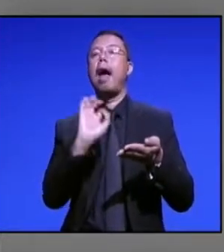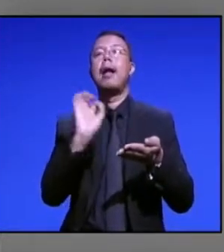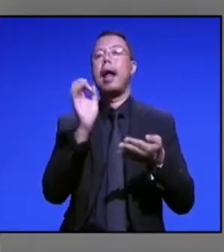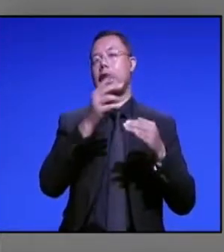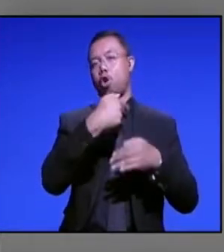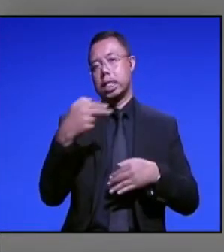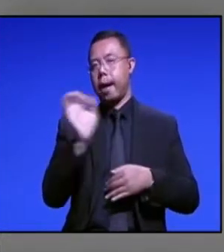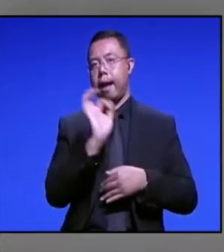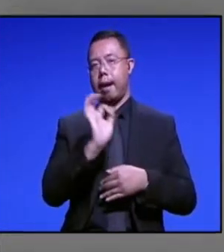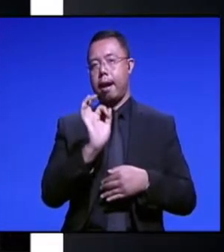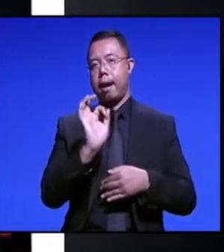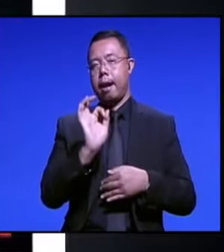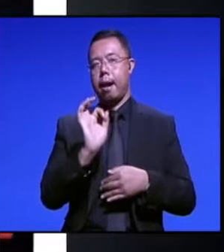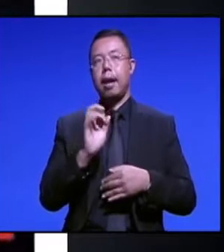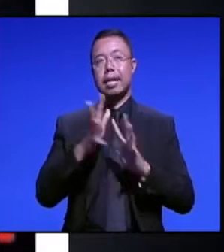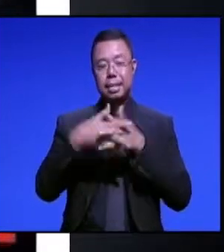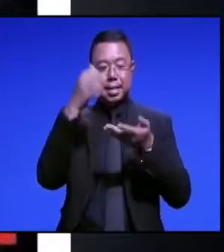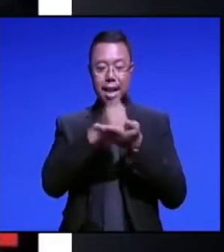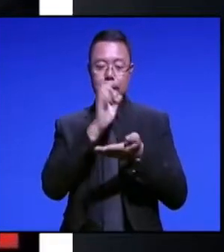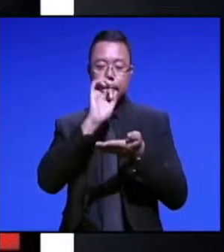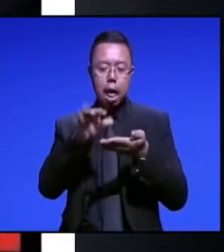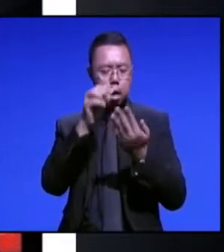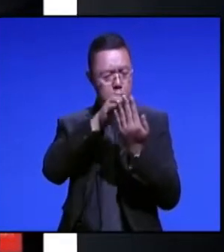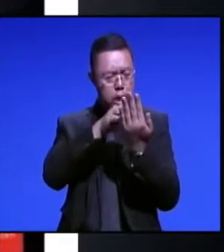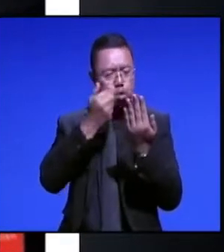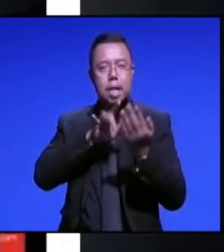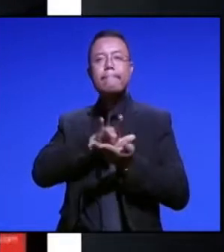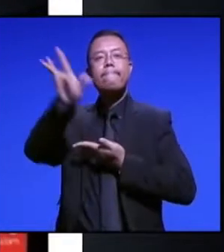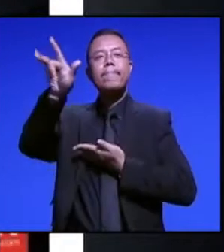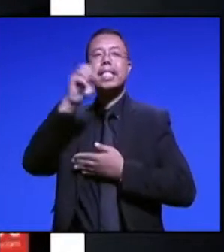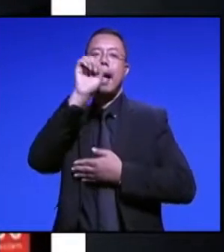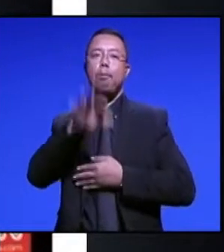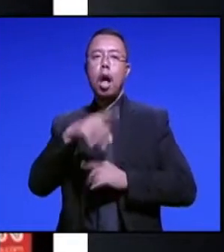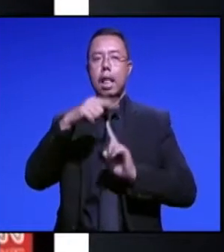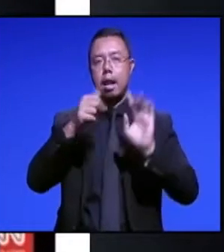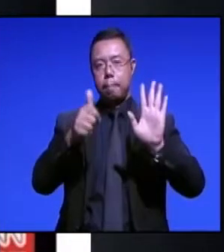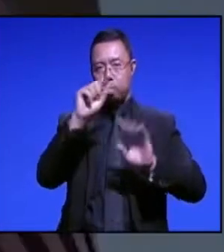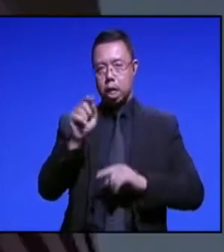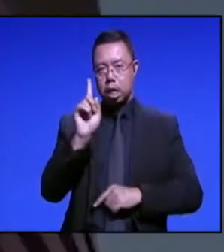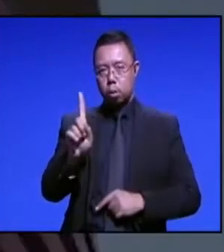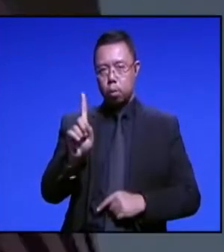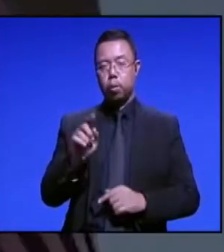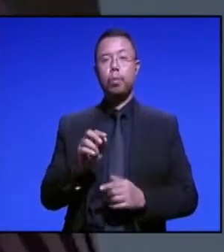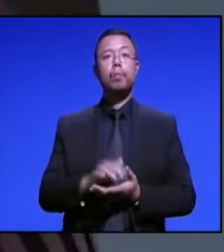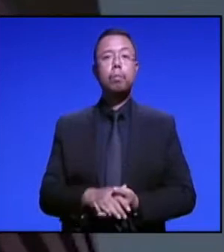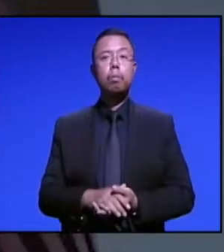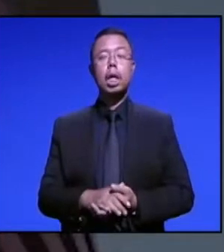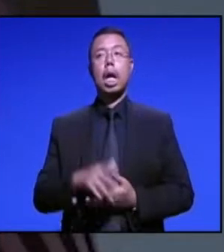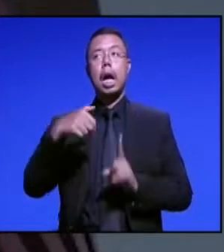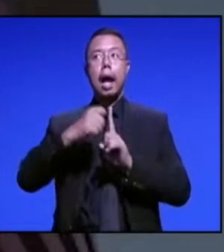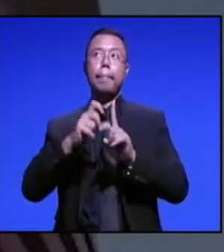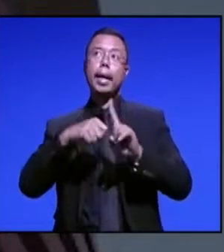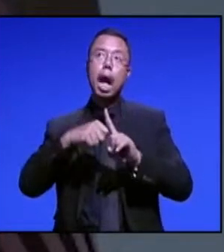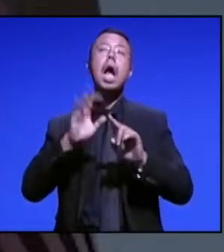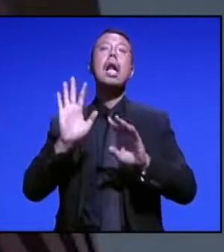wilayah Indonesia. Imigrasi mencatat Harun sudah pergi ke Singapura pada 6 Januari 2020. KPK akan